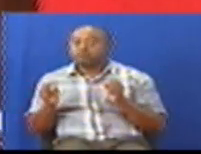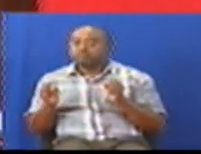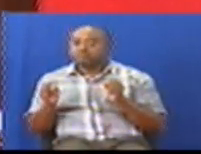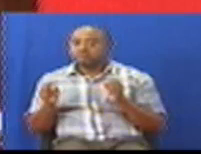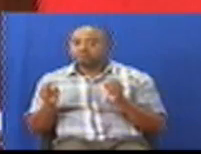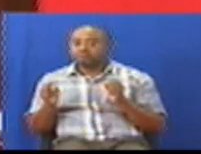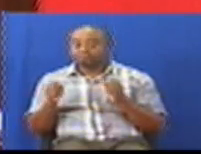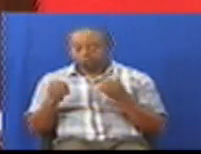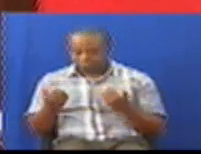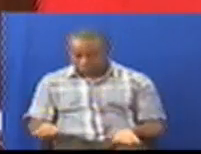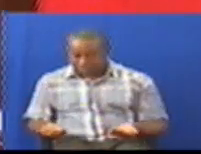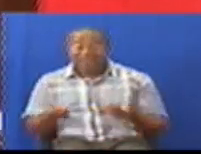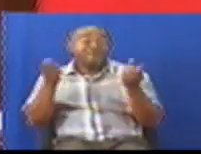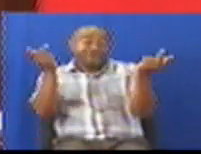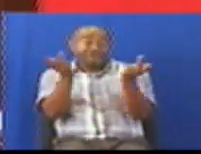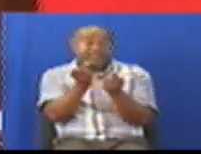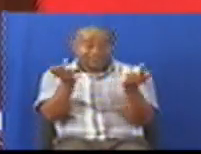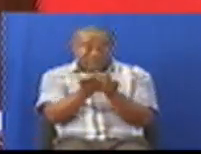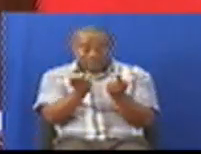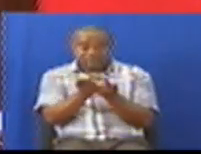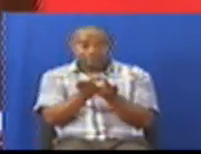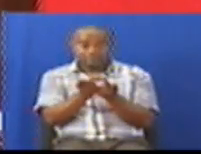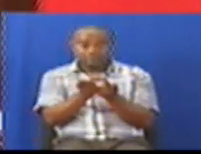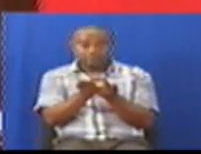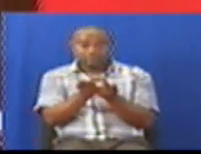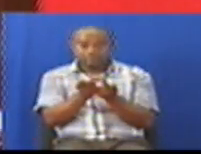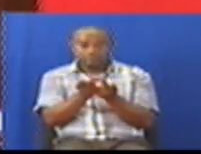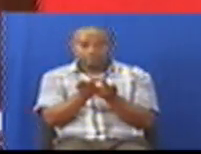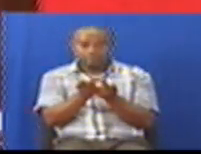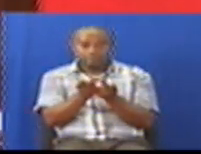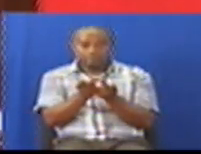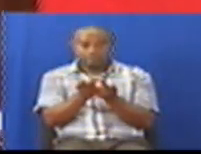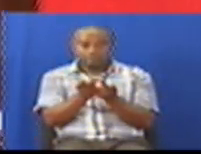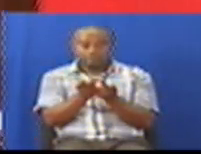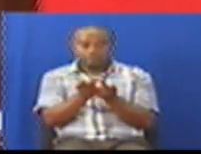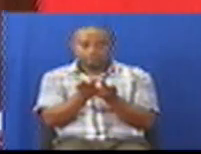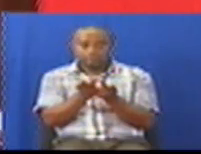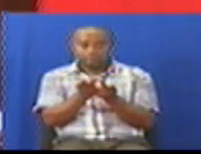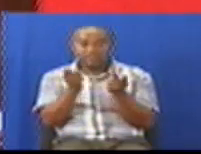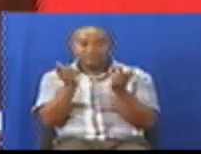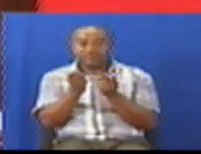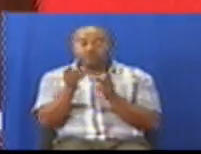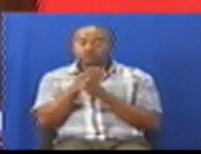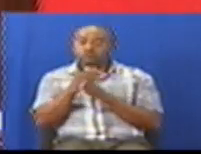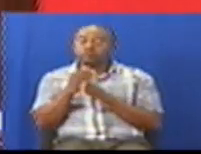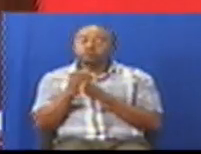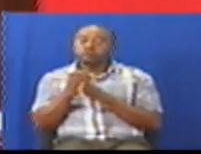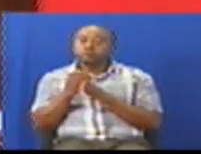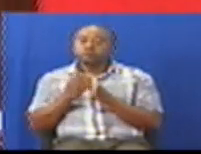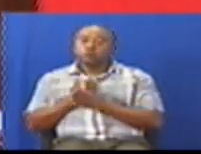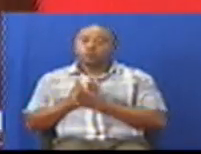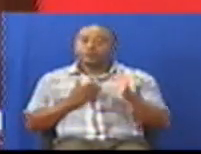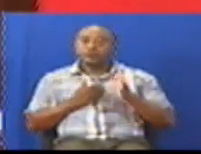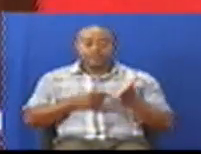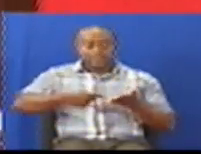Lakini vile vile upande wa kituo